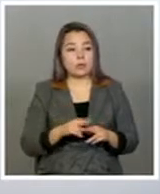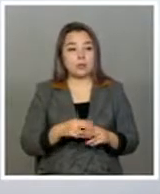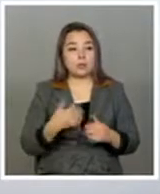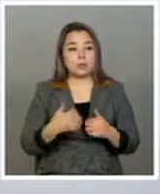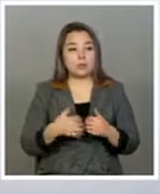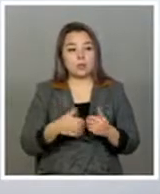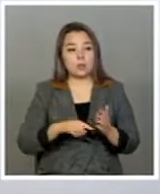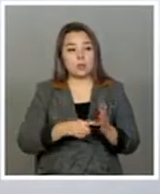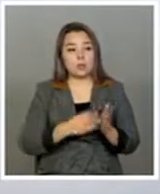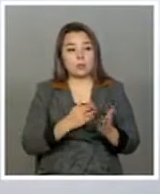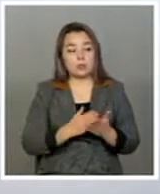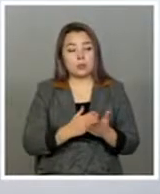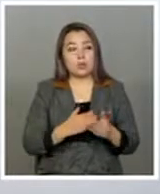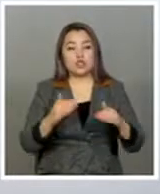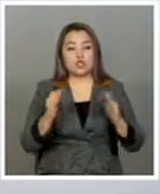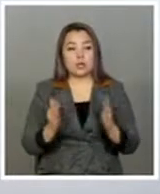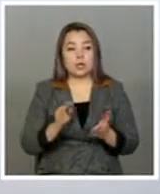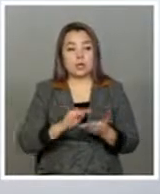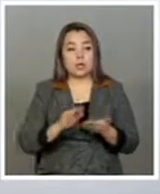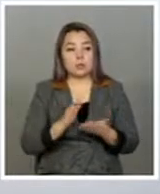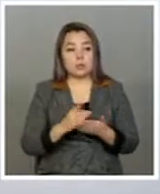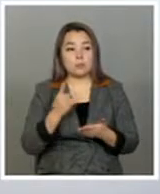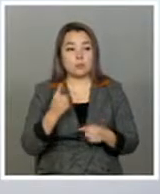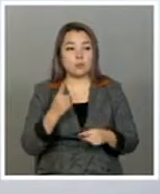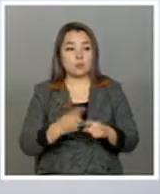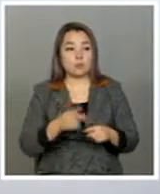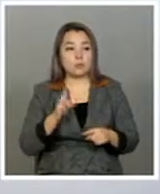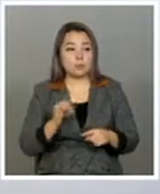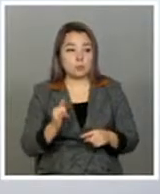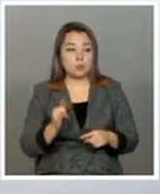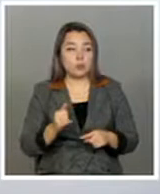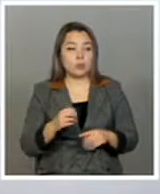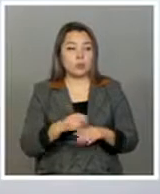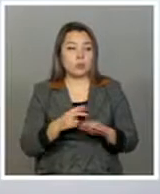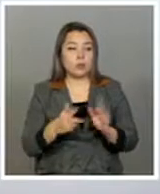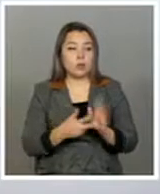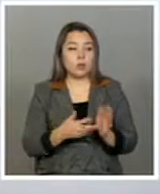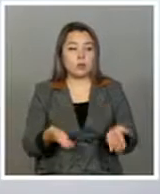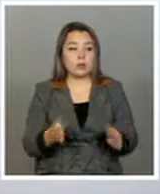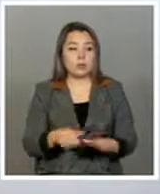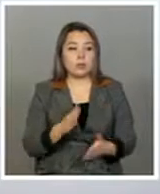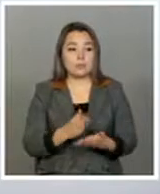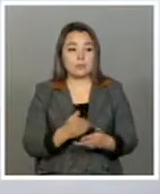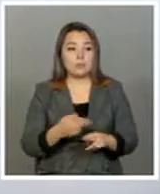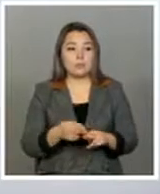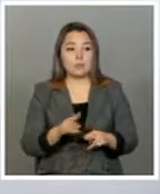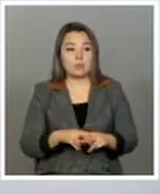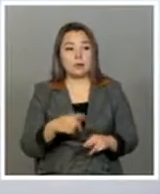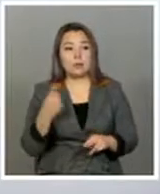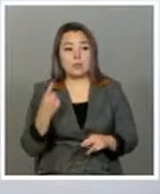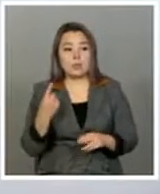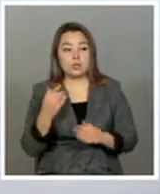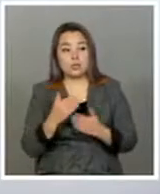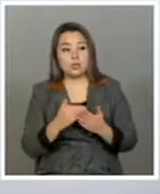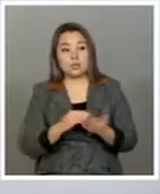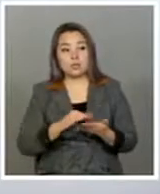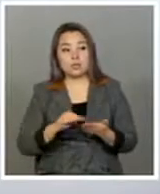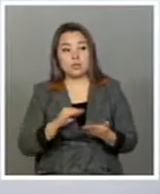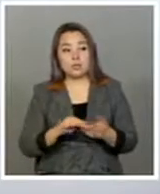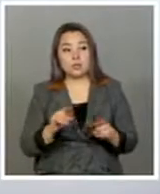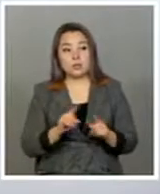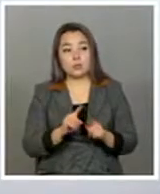жақша сыртына шығады. Жақшаның ішінде 1 қосылған Q тең 18 қалды. Енді бірінші қатарды екінші